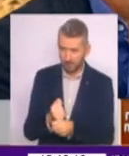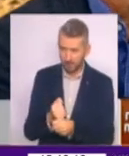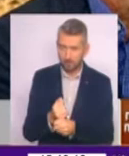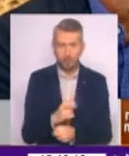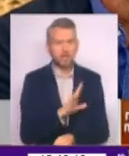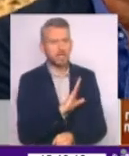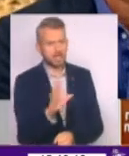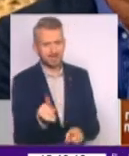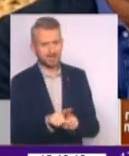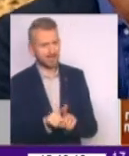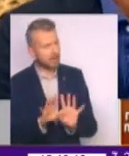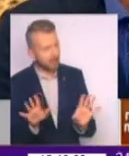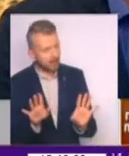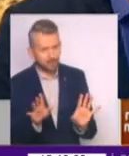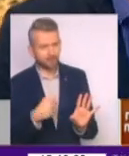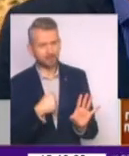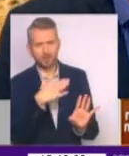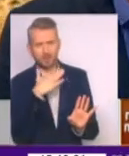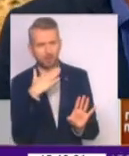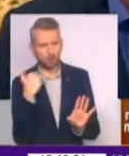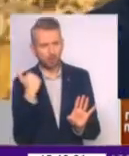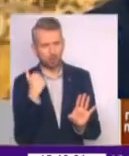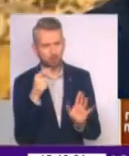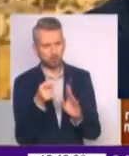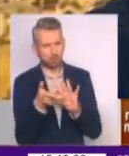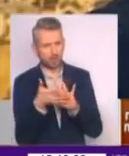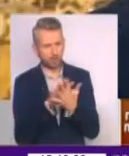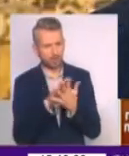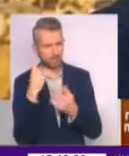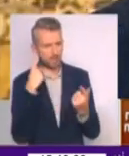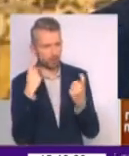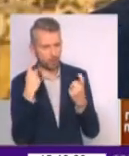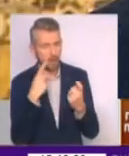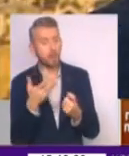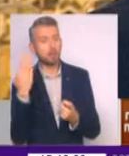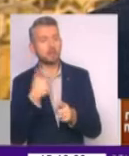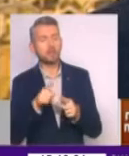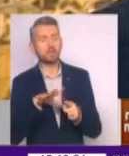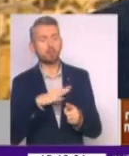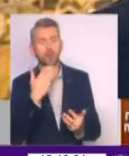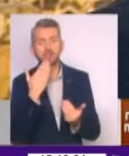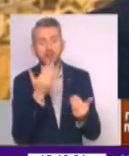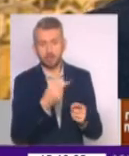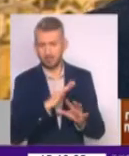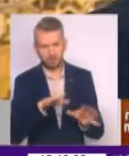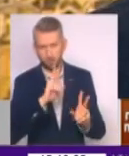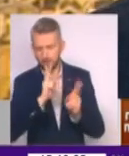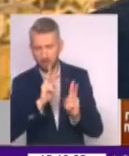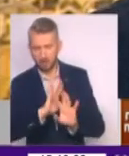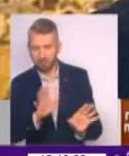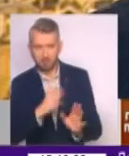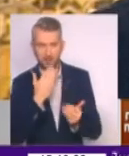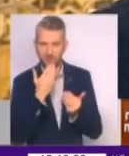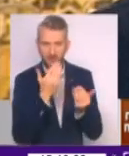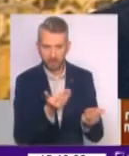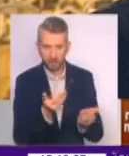ну це не зовсім так. Я би не хотів перекручувати інформацію. Розкажіть, це було звернення, так. Це не було скарга. Справа в